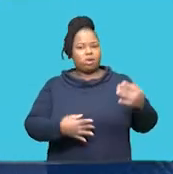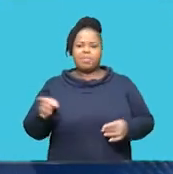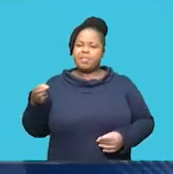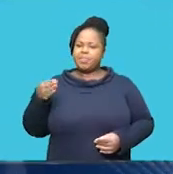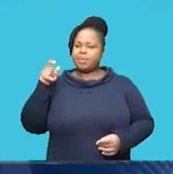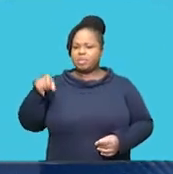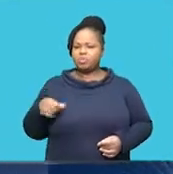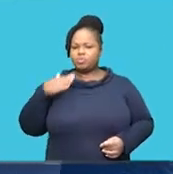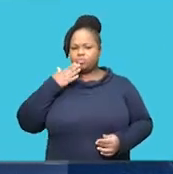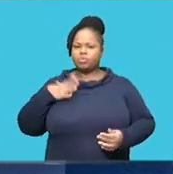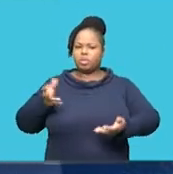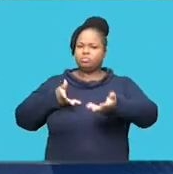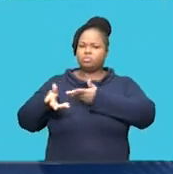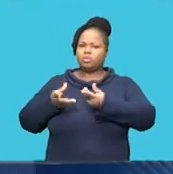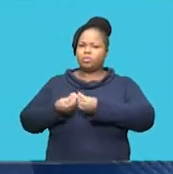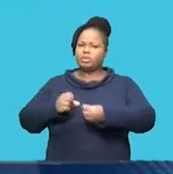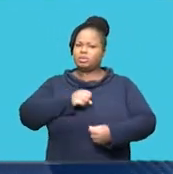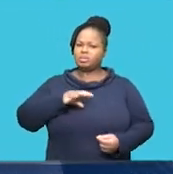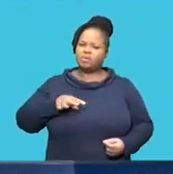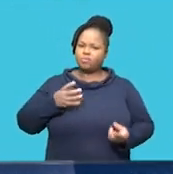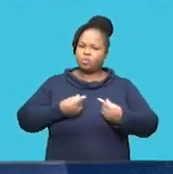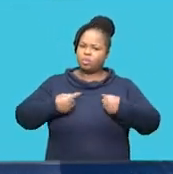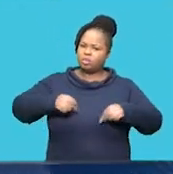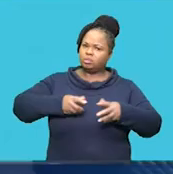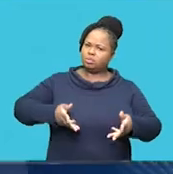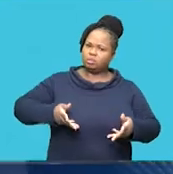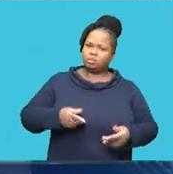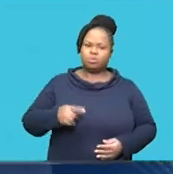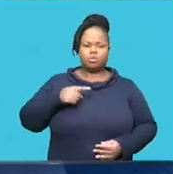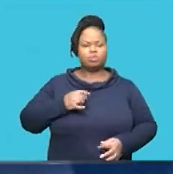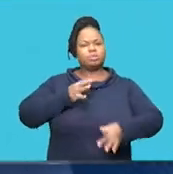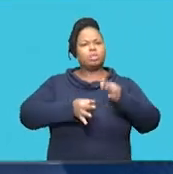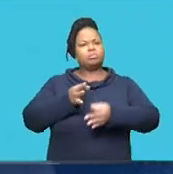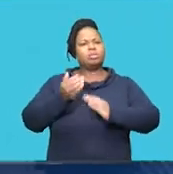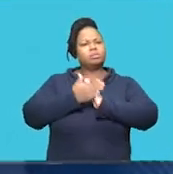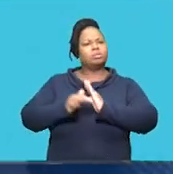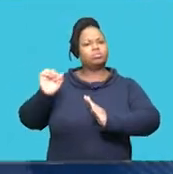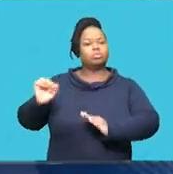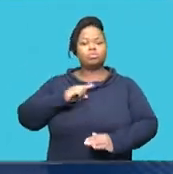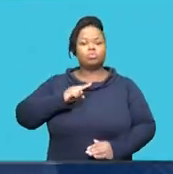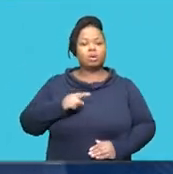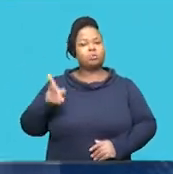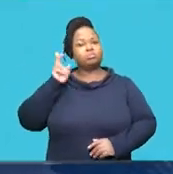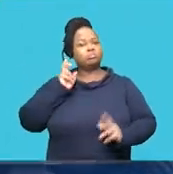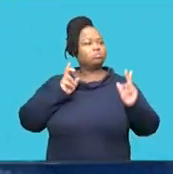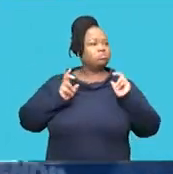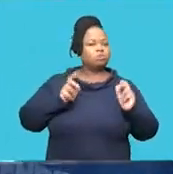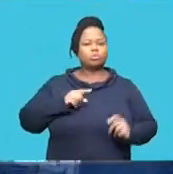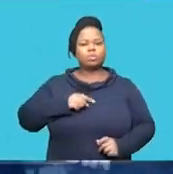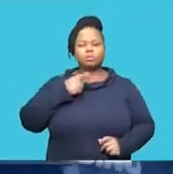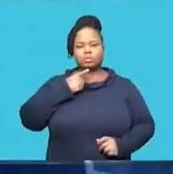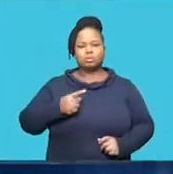oyiwana ofuna ukuengage nabasebenzi or nathi etafuleni ukuthi azochaza istory sakhe because wonke umuntu uyazikhipha. Siyazwa bathi